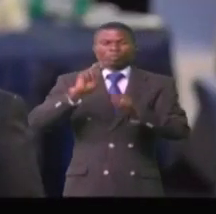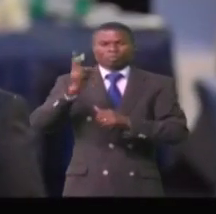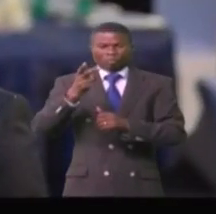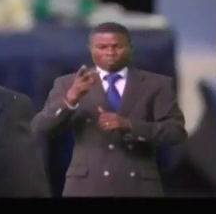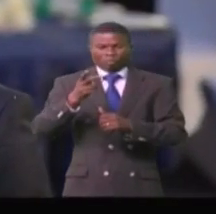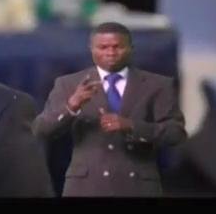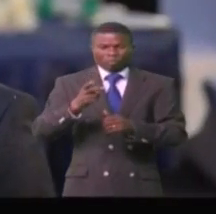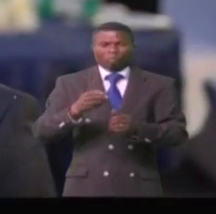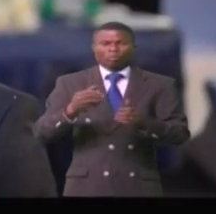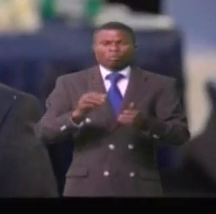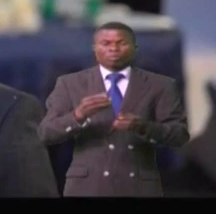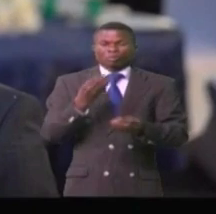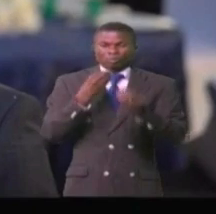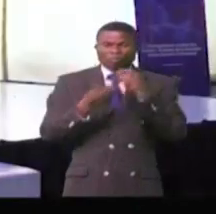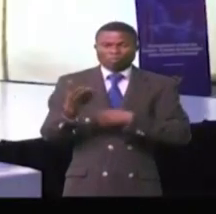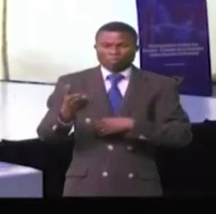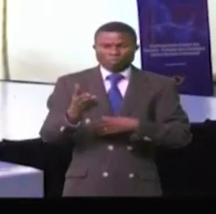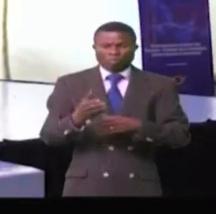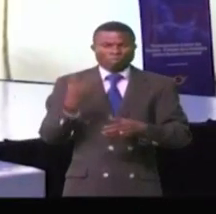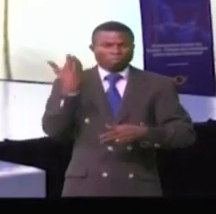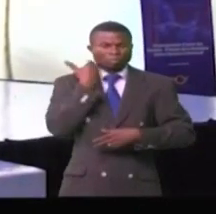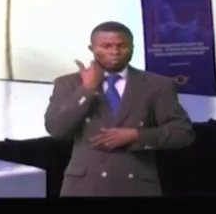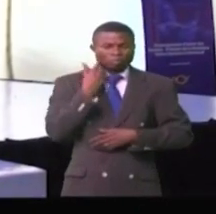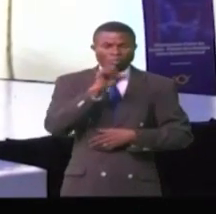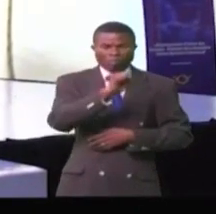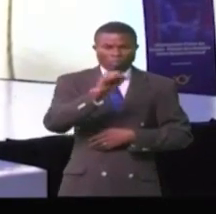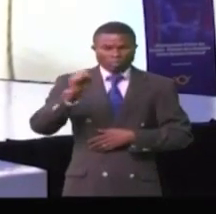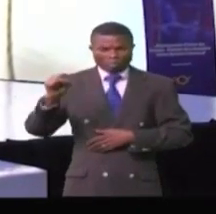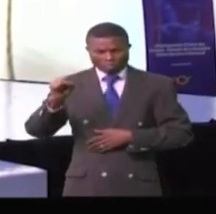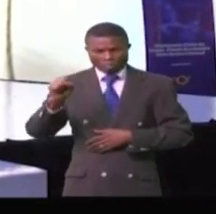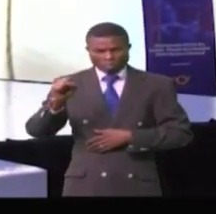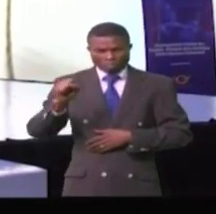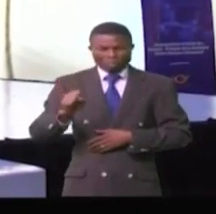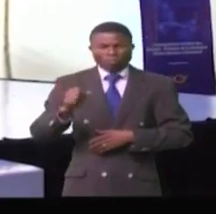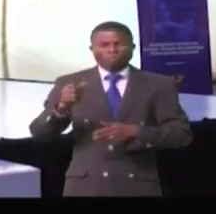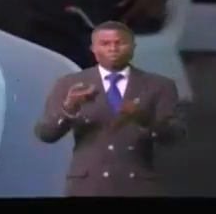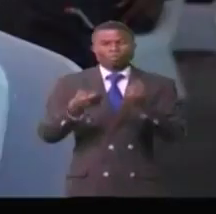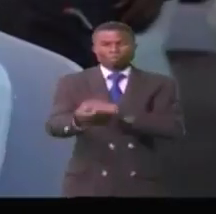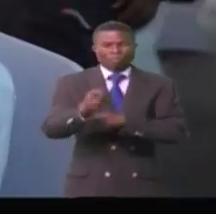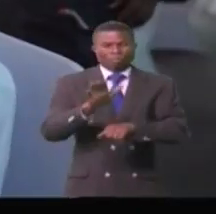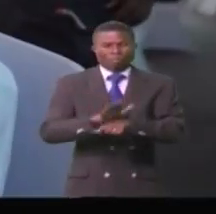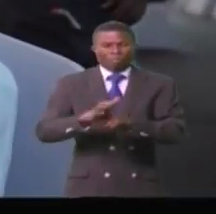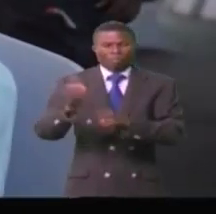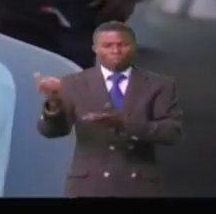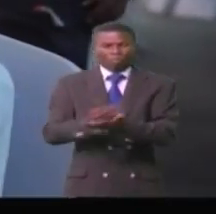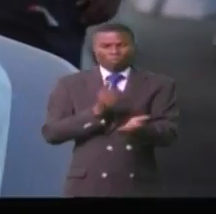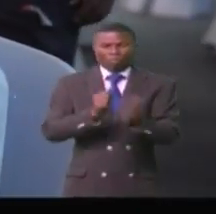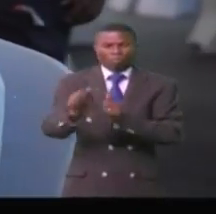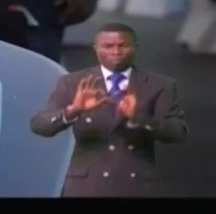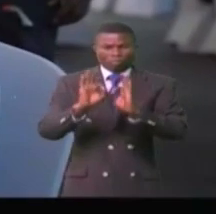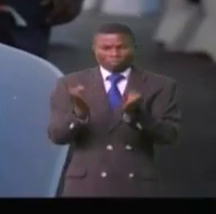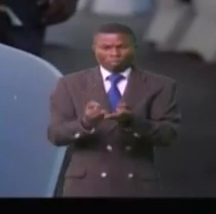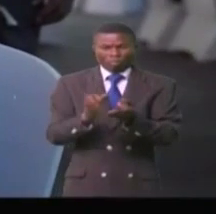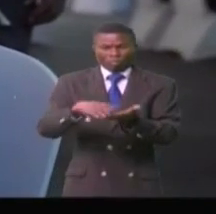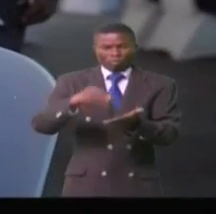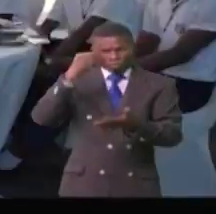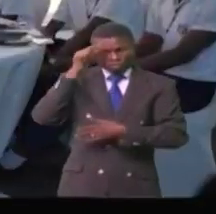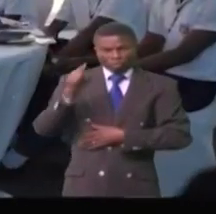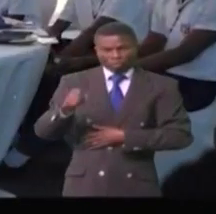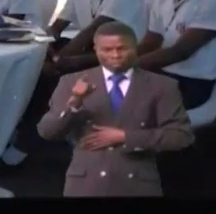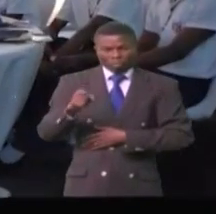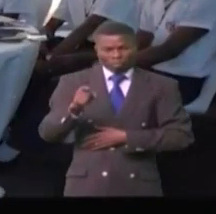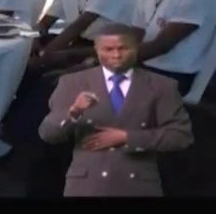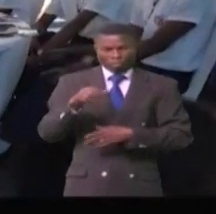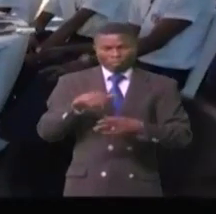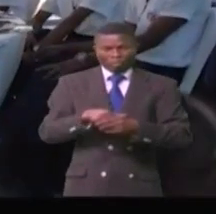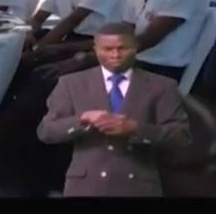pendant ce déjeuner, c'est la drépanocytose qui continue à ôter de vie et ruiner les familles. Ces élèves ont au cours